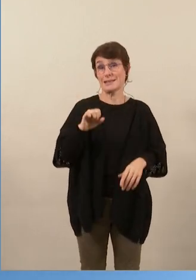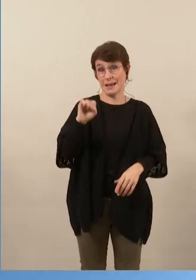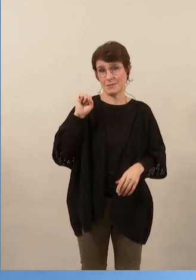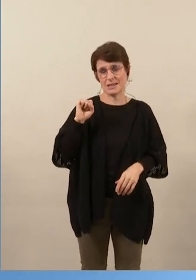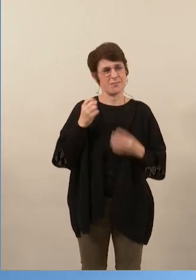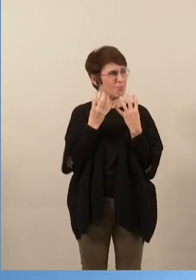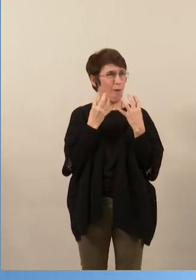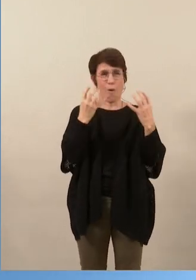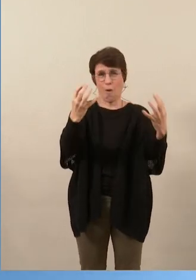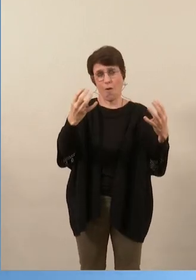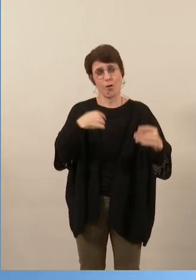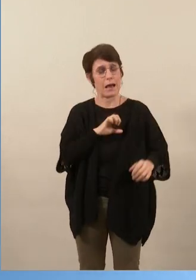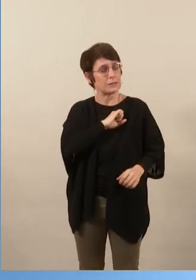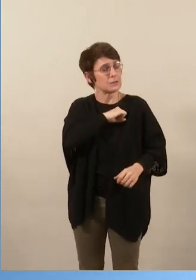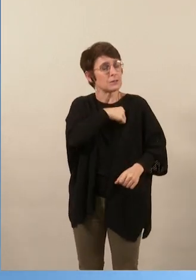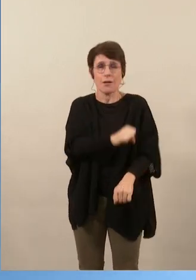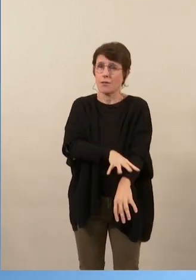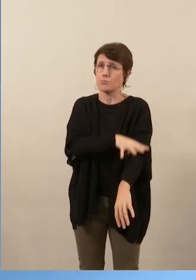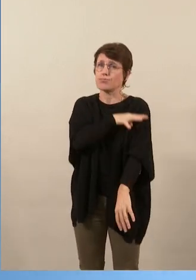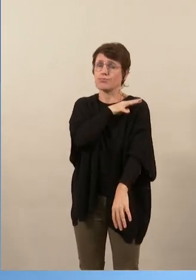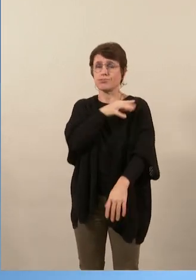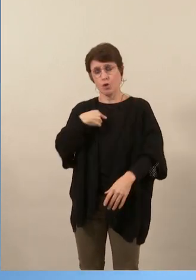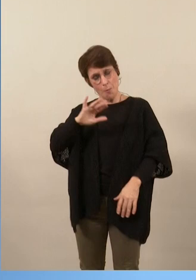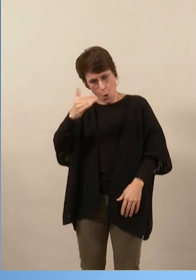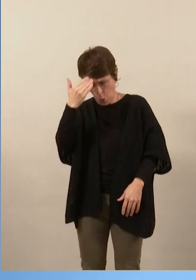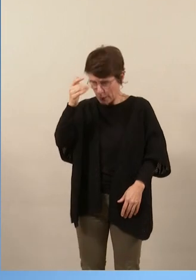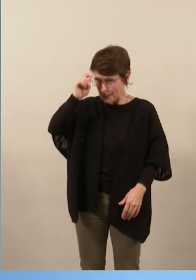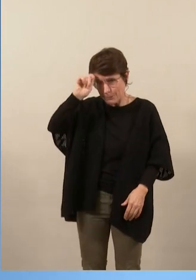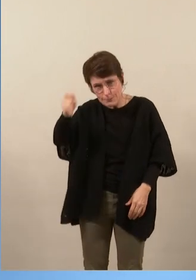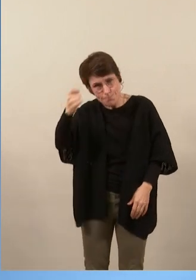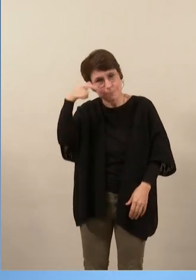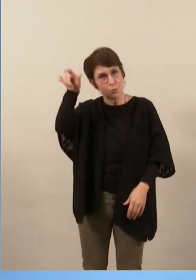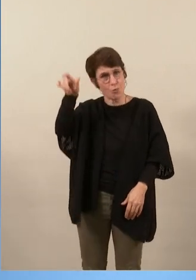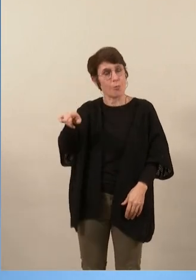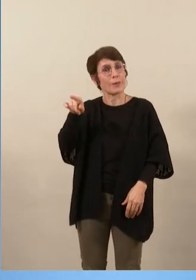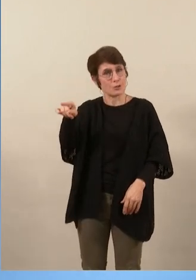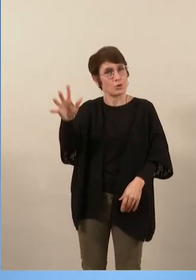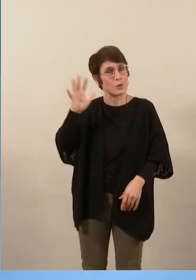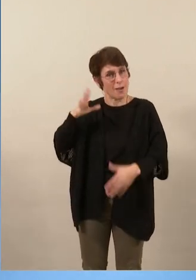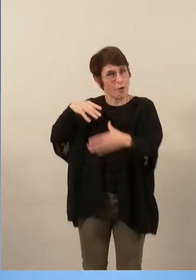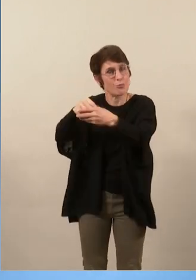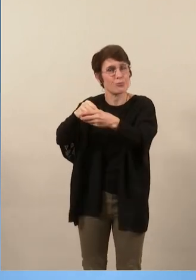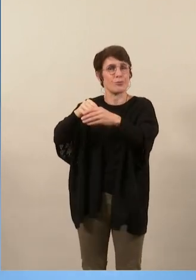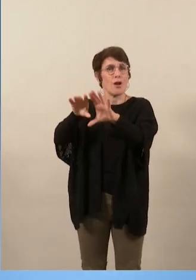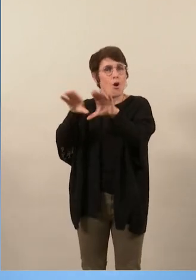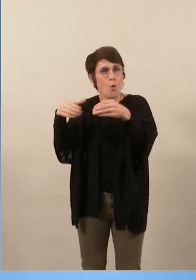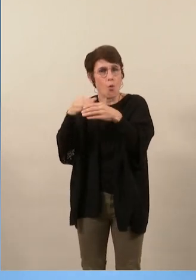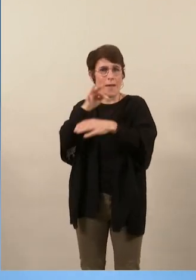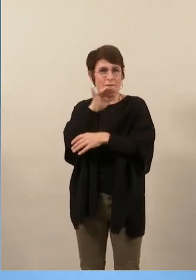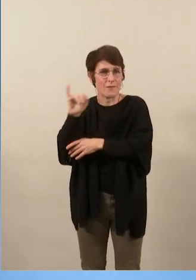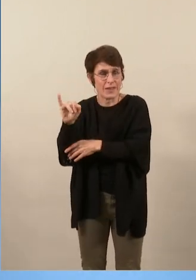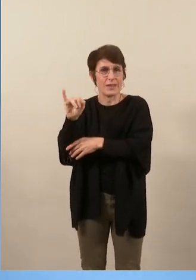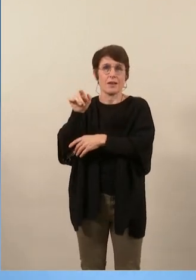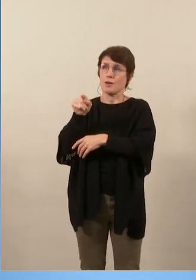transmission très émouvant ce temps de reconnaissance également pour Vincent Malerba engagé dans les FFI euh aussi